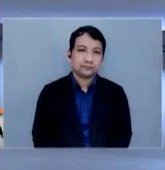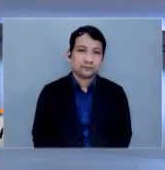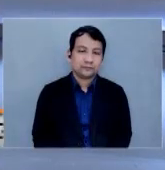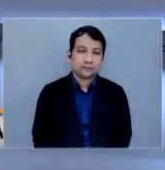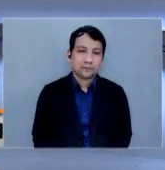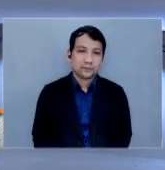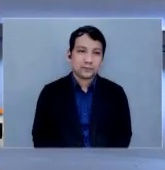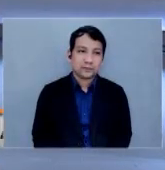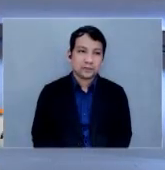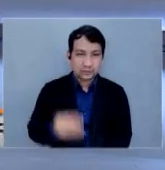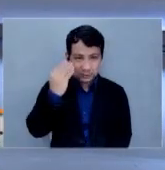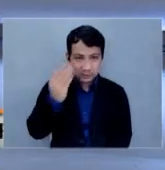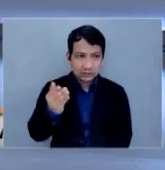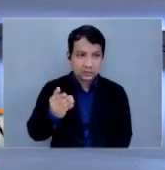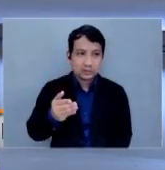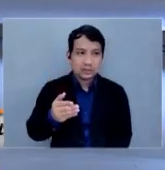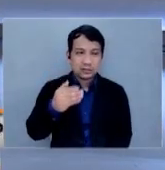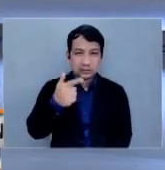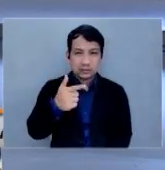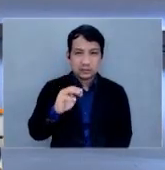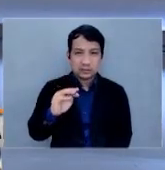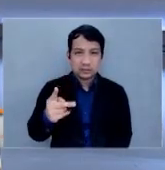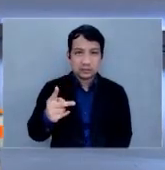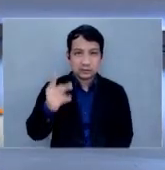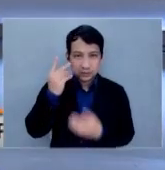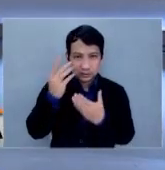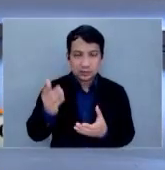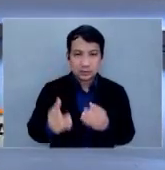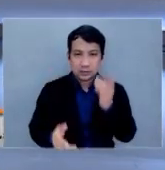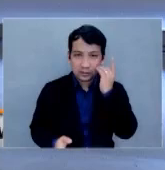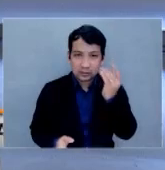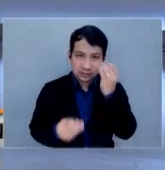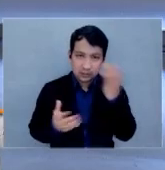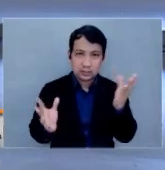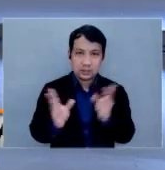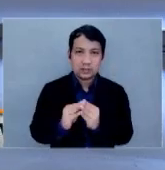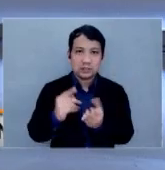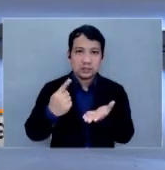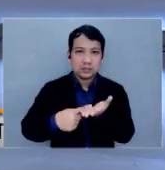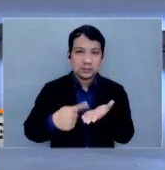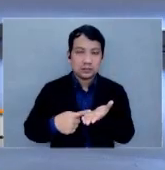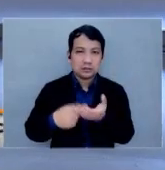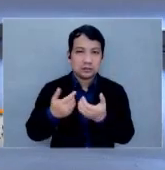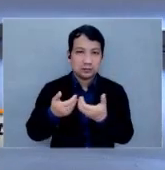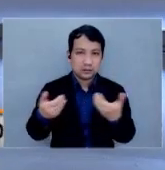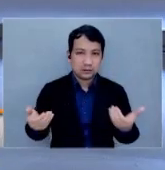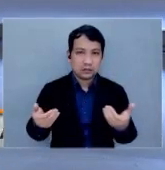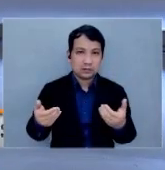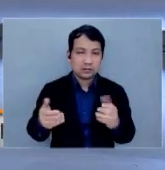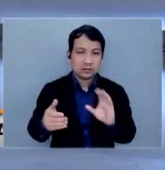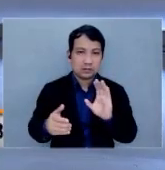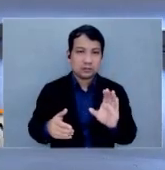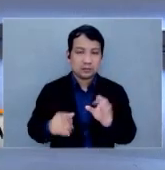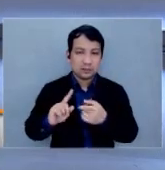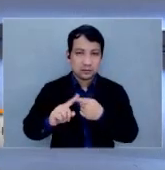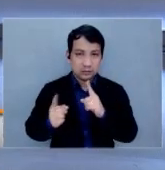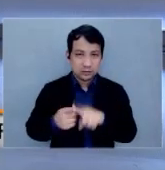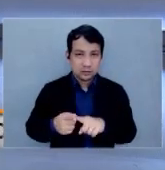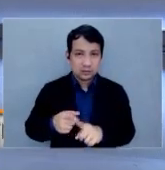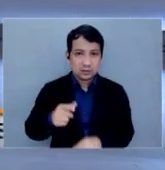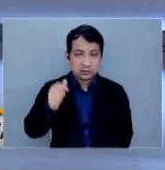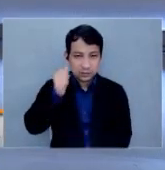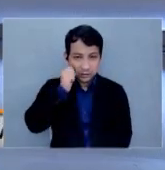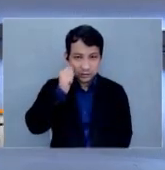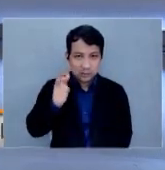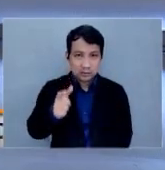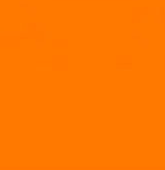Pinabulaanan ni Good Morning Kapatid host Dimples Romana ang mga usap-usapang hiwalay na ang kanyang mga kaibigang sina Angel Locsin at